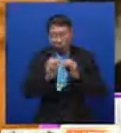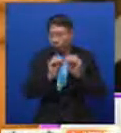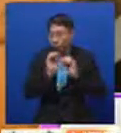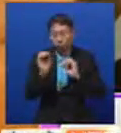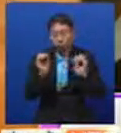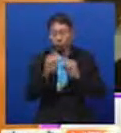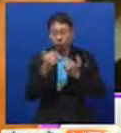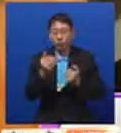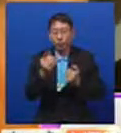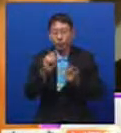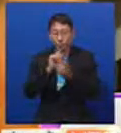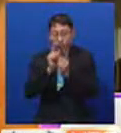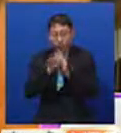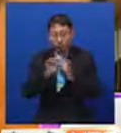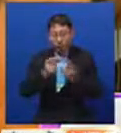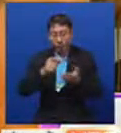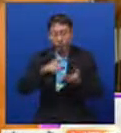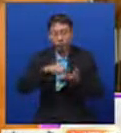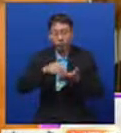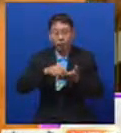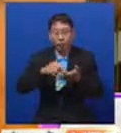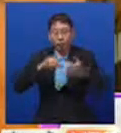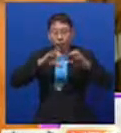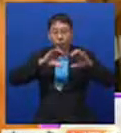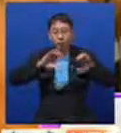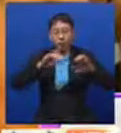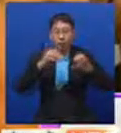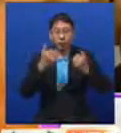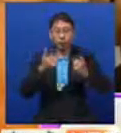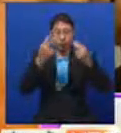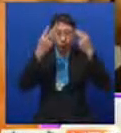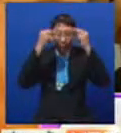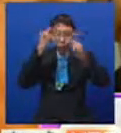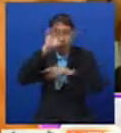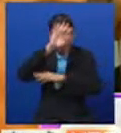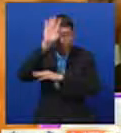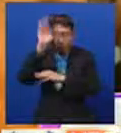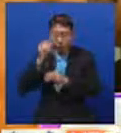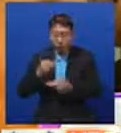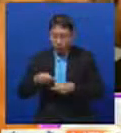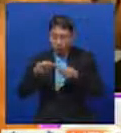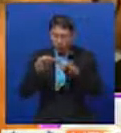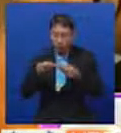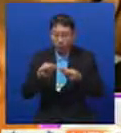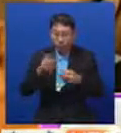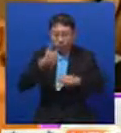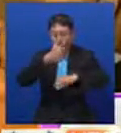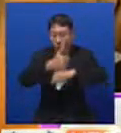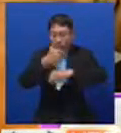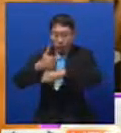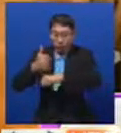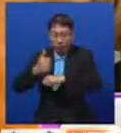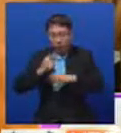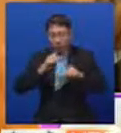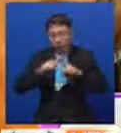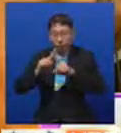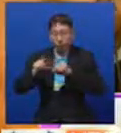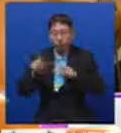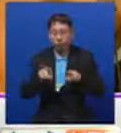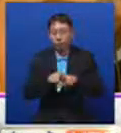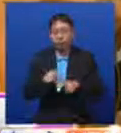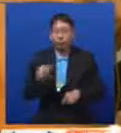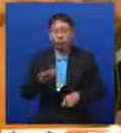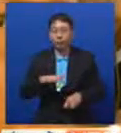ในเรื่องของการปรับครม.โดยขณะนี้นายกรัฐมนตรียังคงมอบหมายงานให้รัฐมนตรีแต่ละคนทำงานตามปกติ